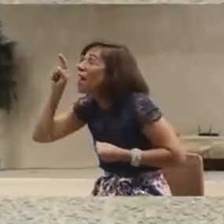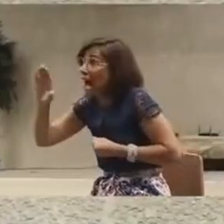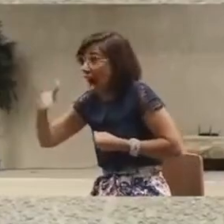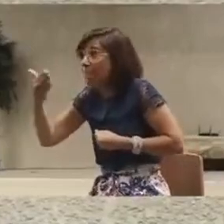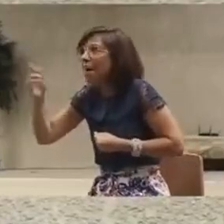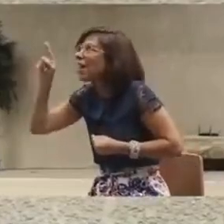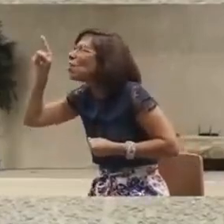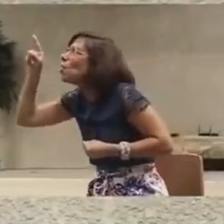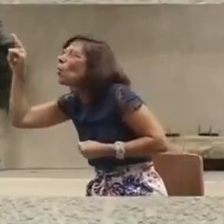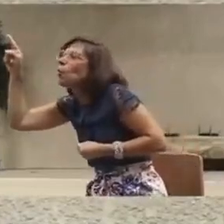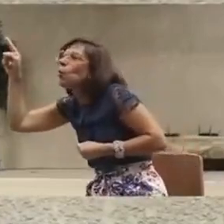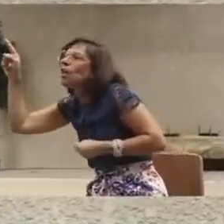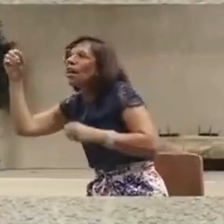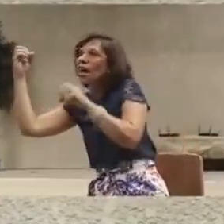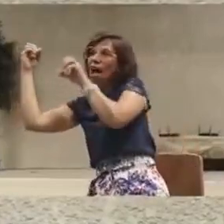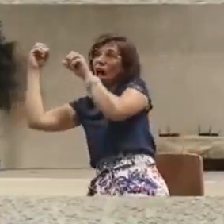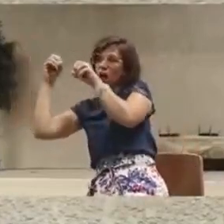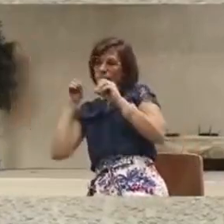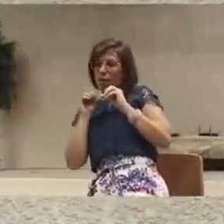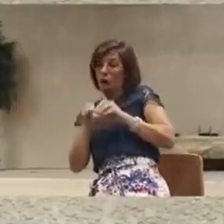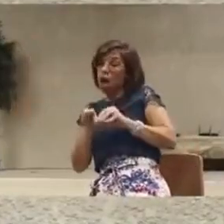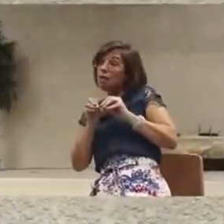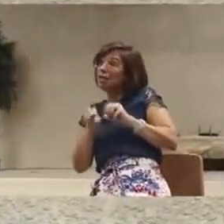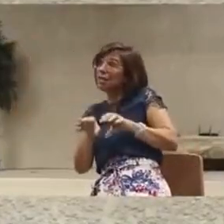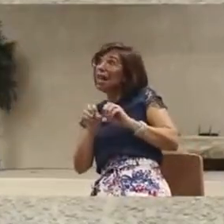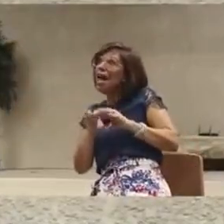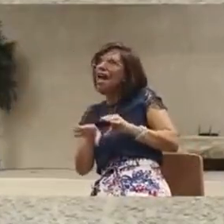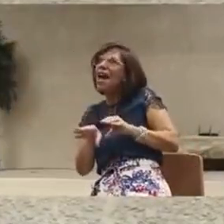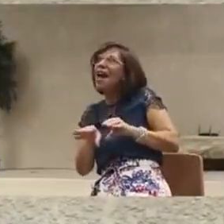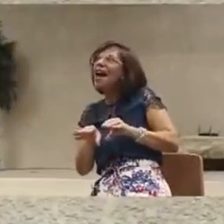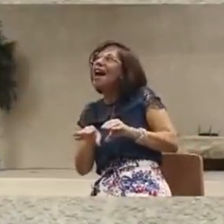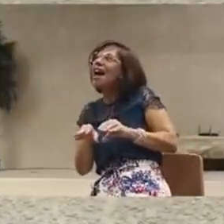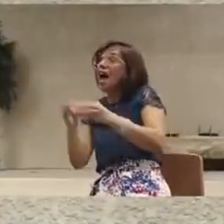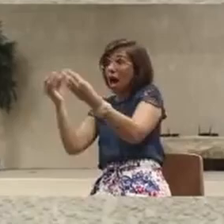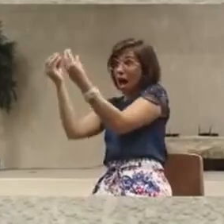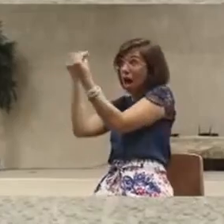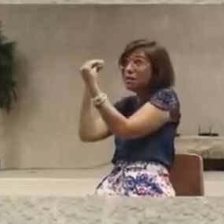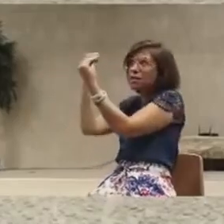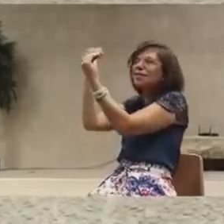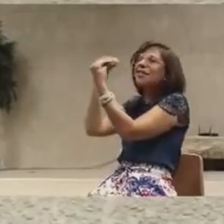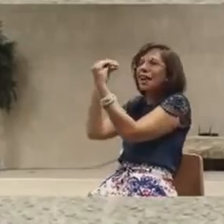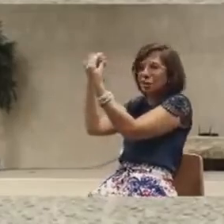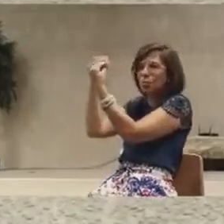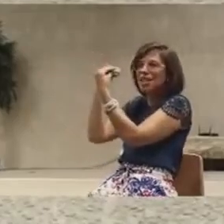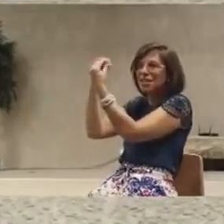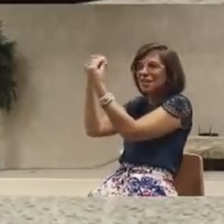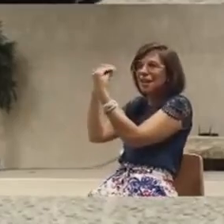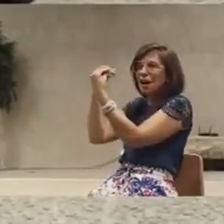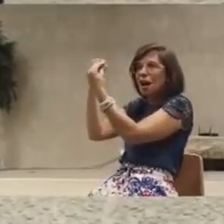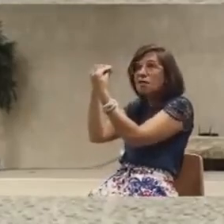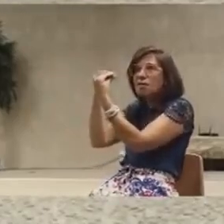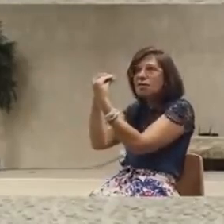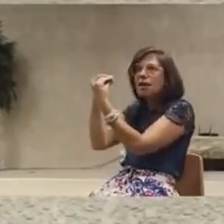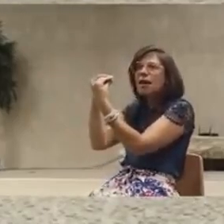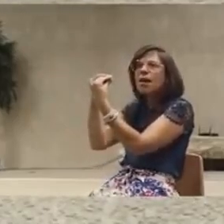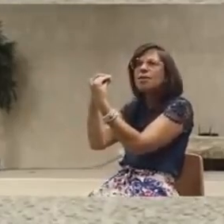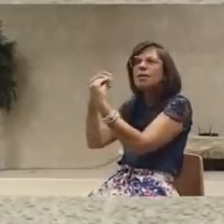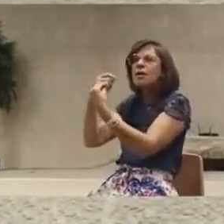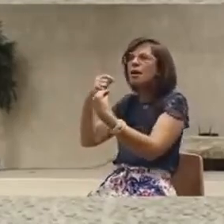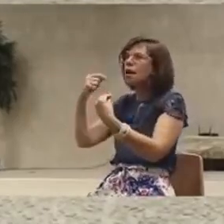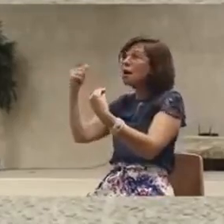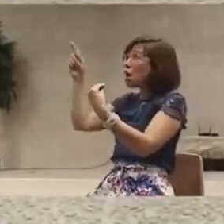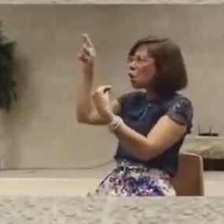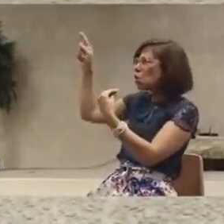vous enseignera, vous fortifiera et vous rendra inébranlable. Et voyez que dans ce processus